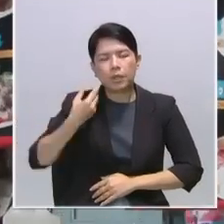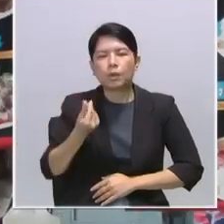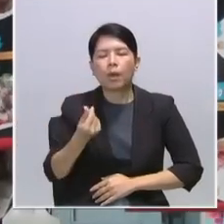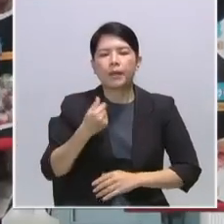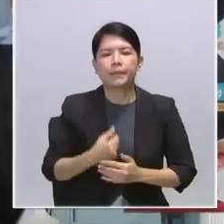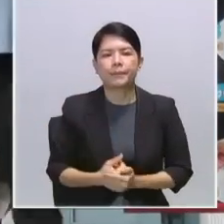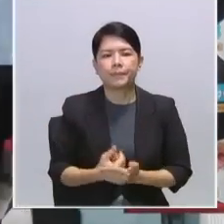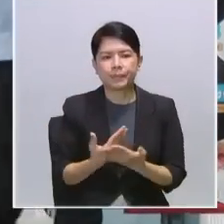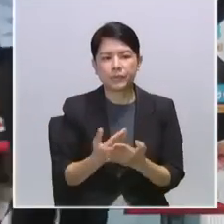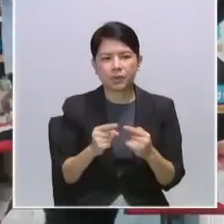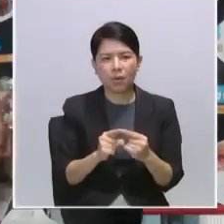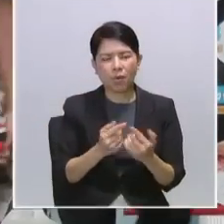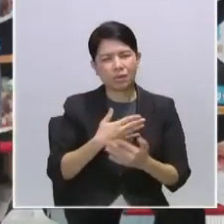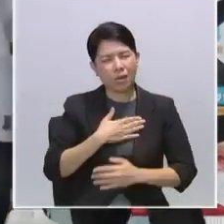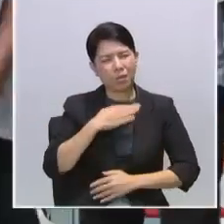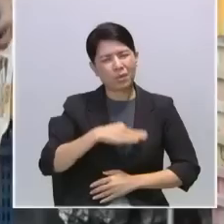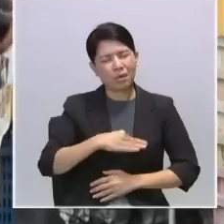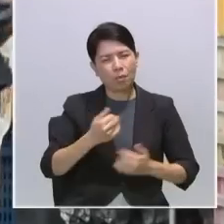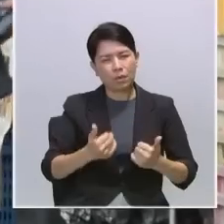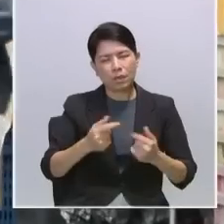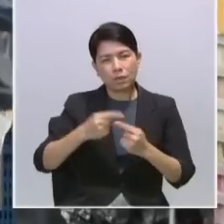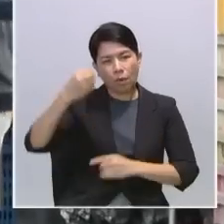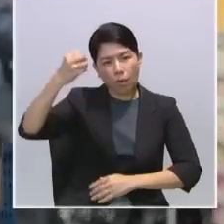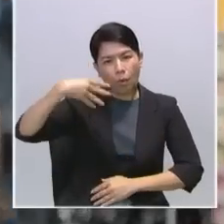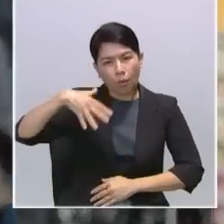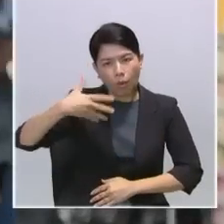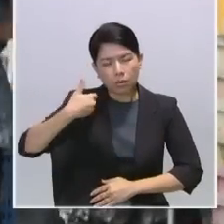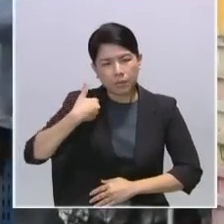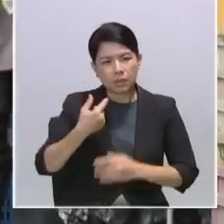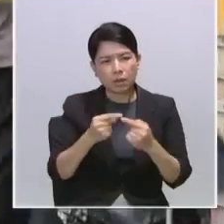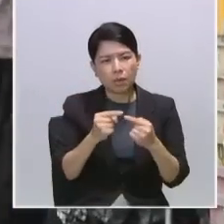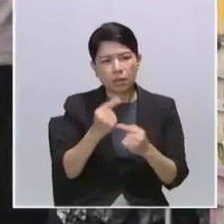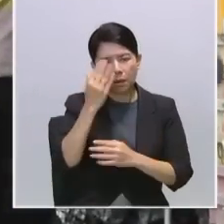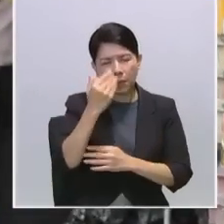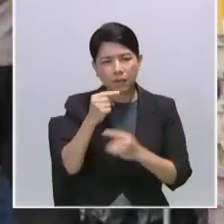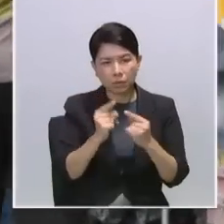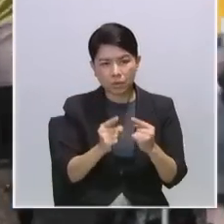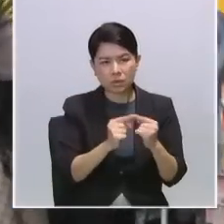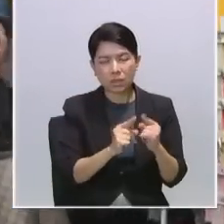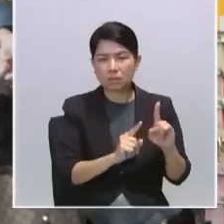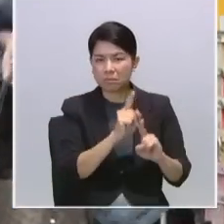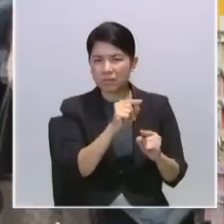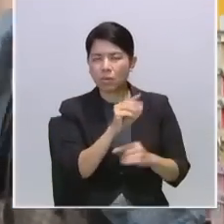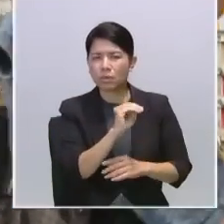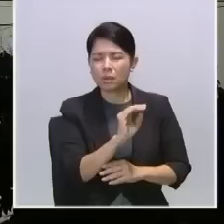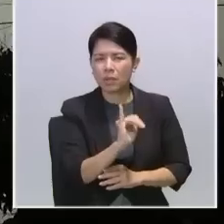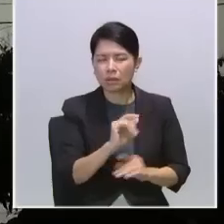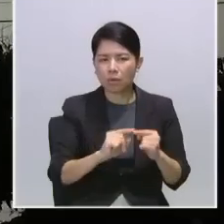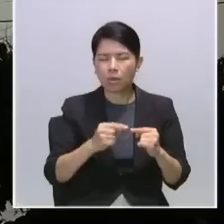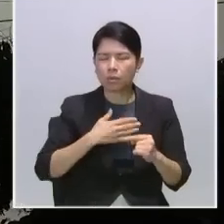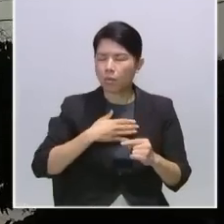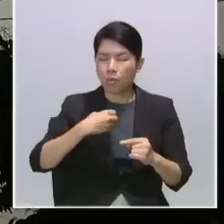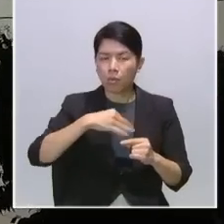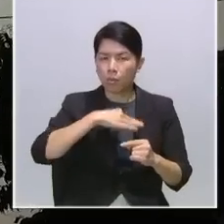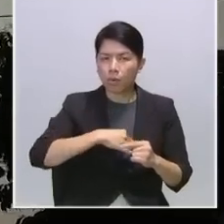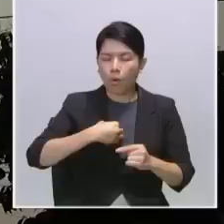เหมือนที่เราบางทีอุ๊ยทำไมวันนี้มันร้อนจังเลยอุณหภูมิจริงๆไม่ถึง40ทำไมรู้สึกมันแผดเผานี่แหละค่ะดัชนีความร้อน ใช่ ค่ะ